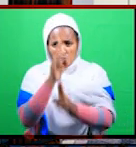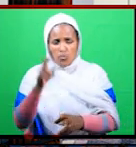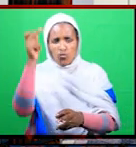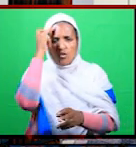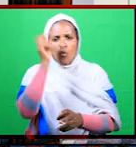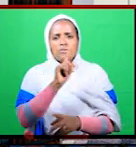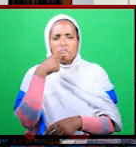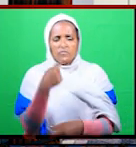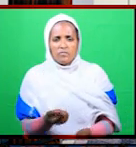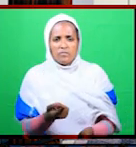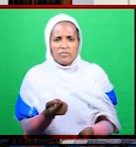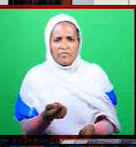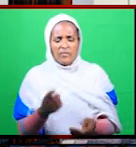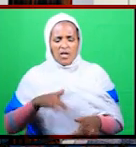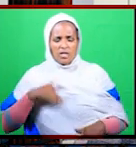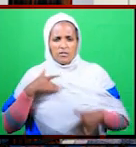ዳዊት